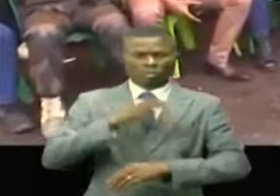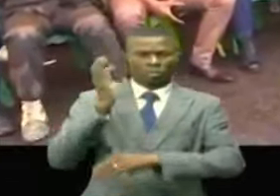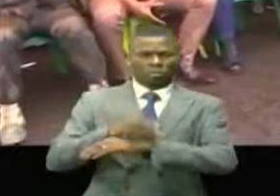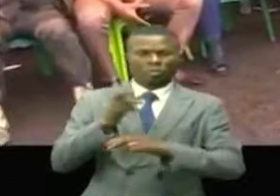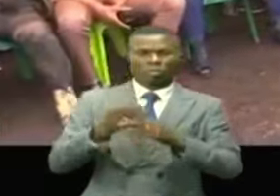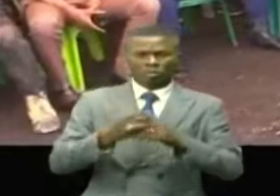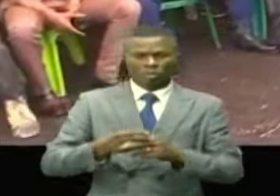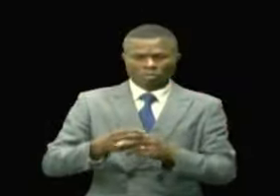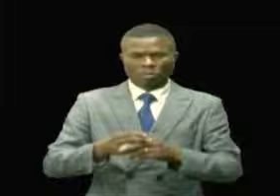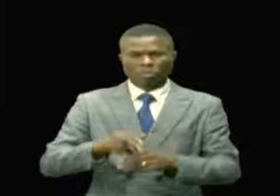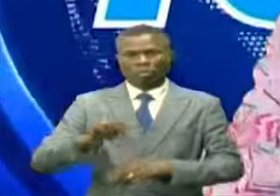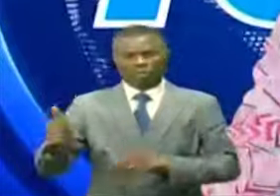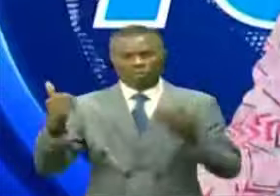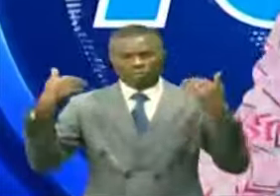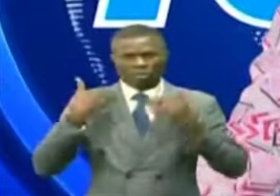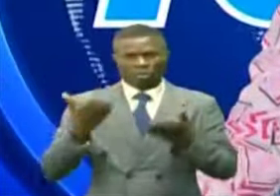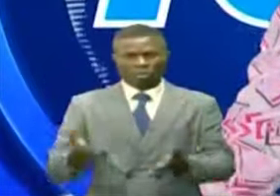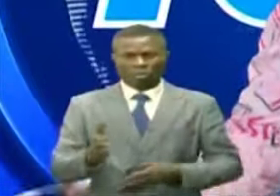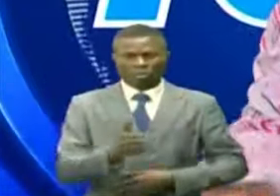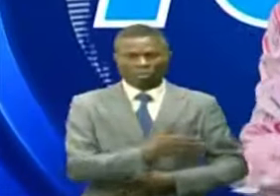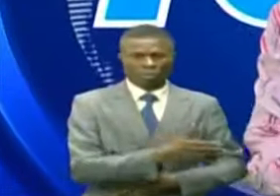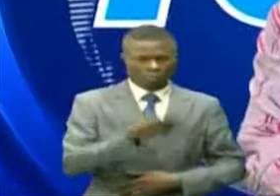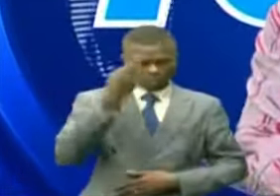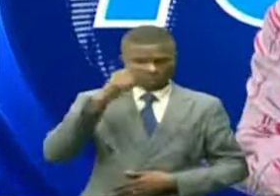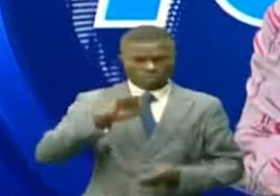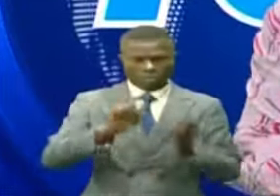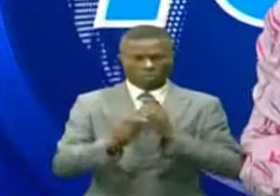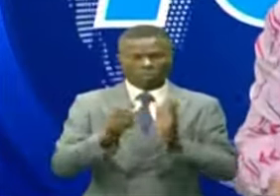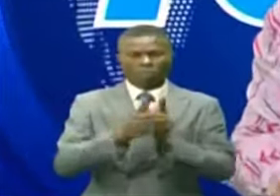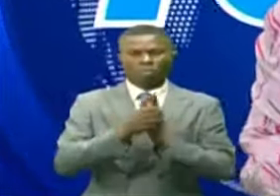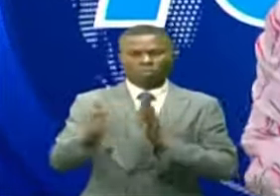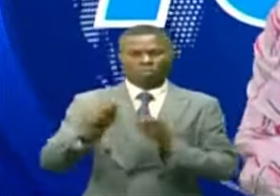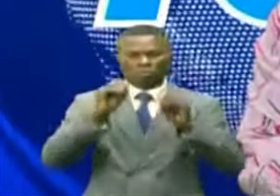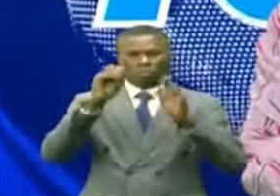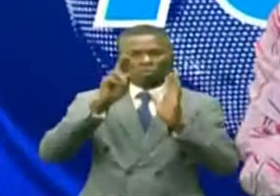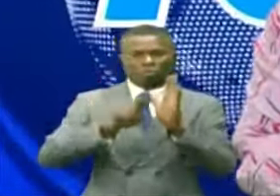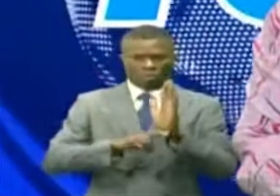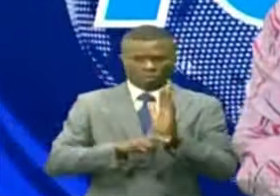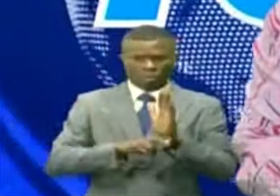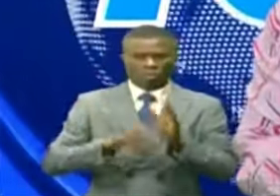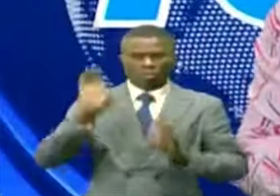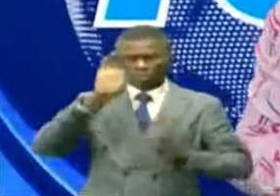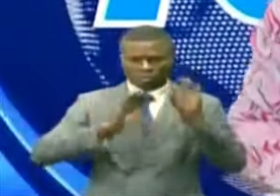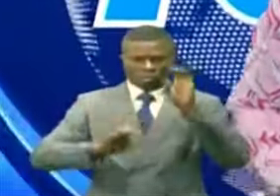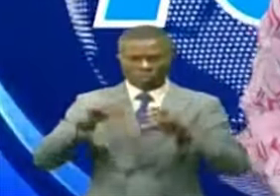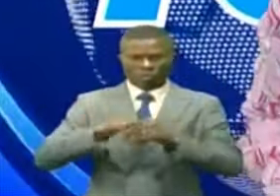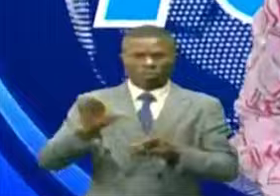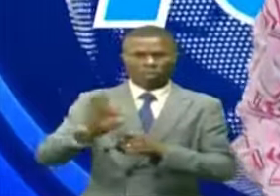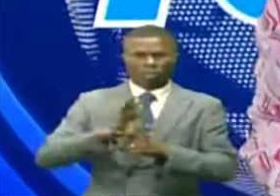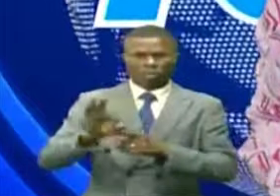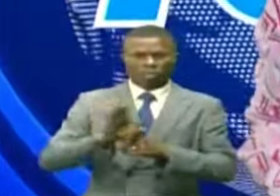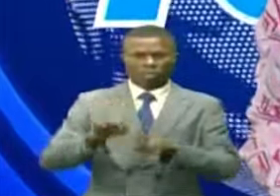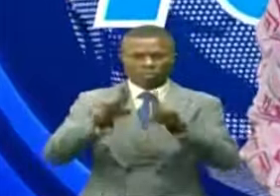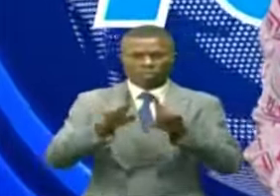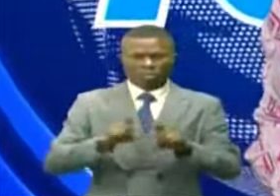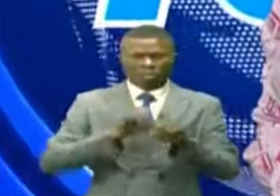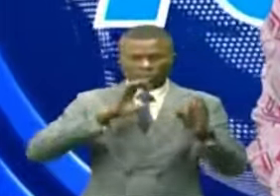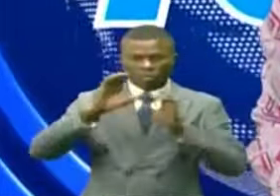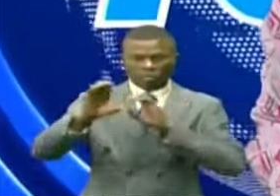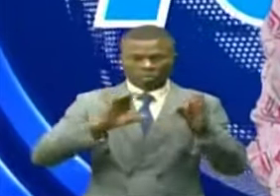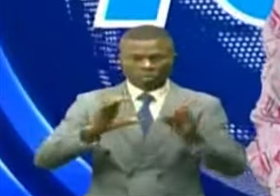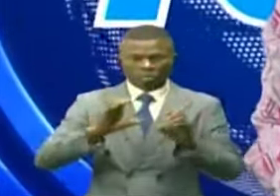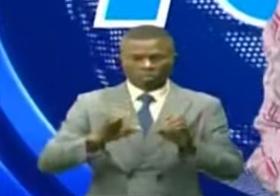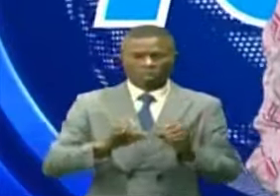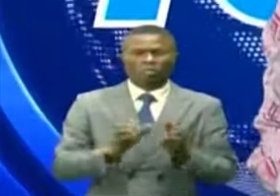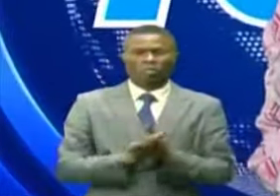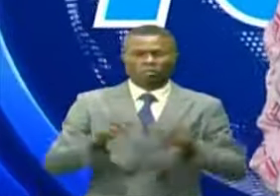é et autres pour améliorer la qualité de l'enseignement des sciences de l'information et de la communication